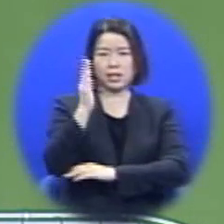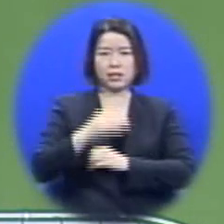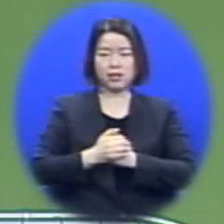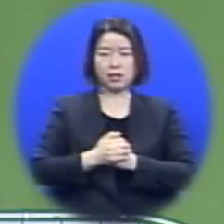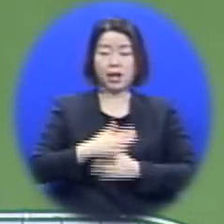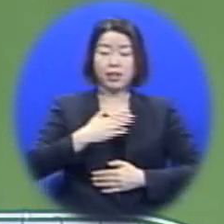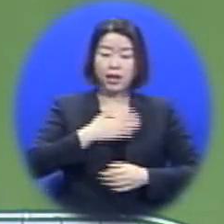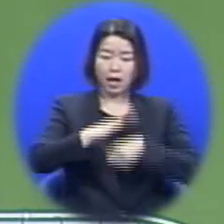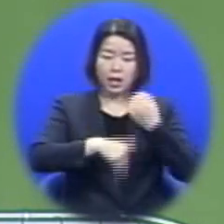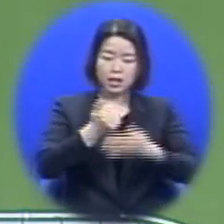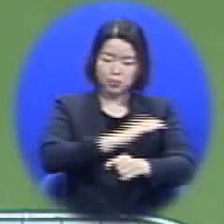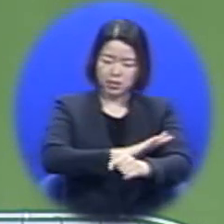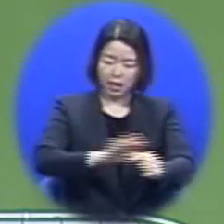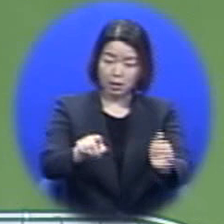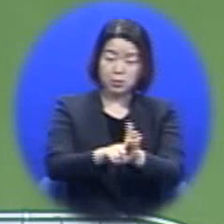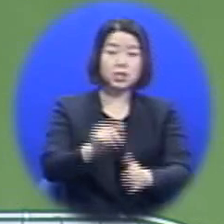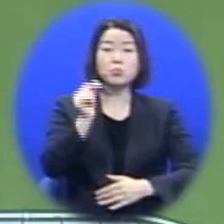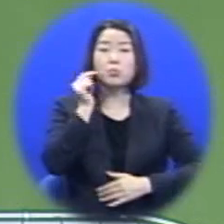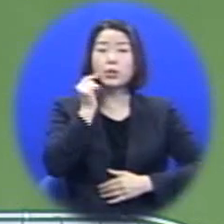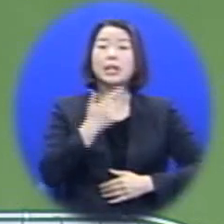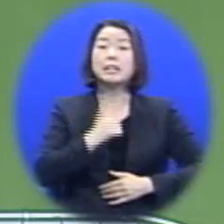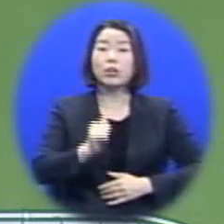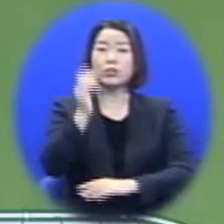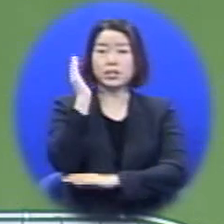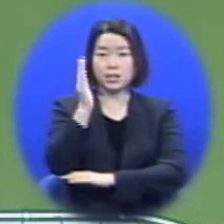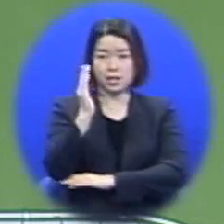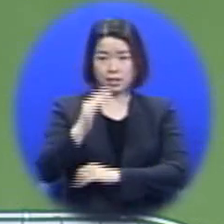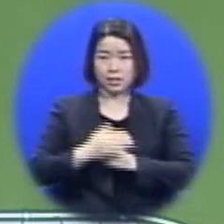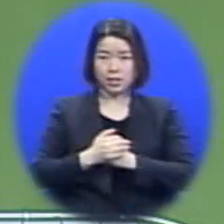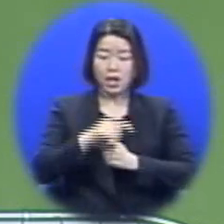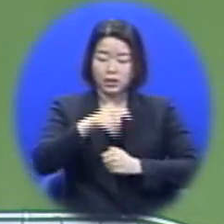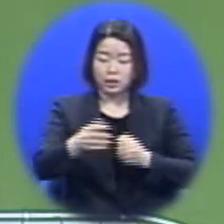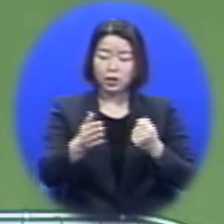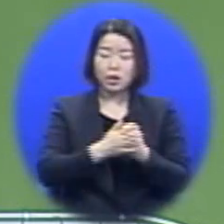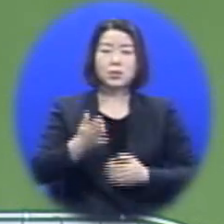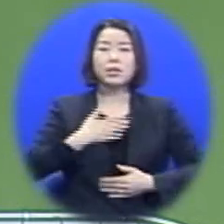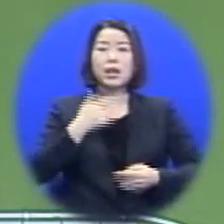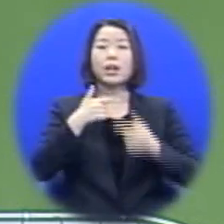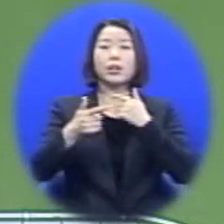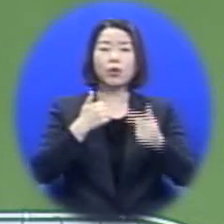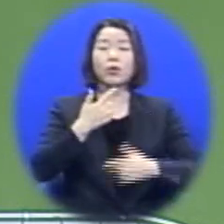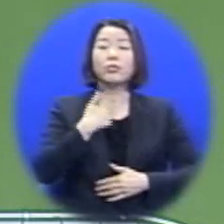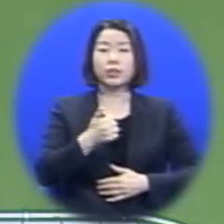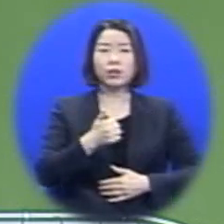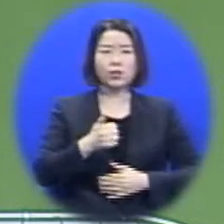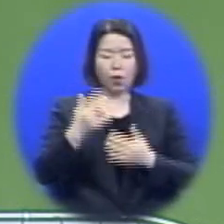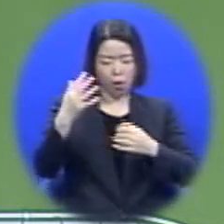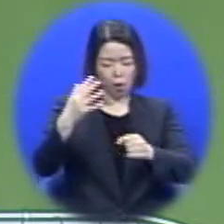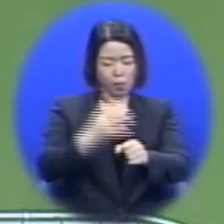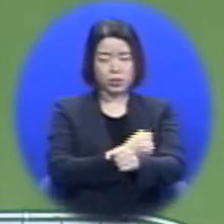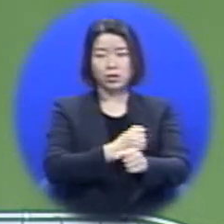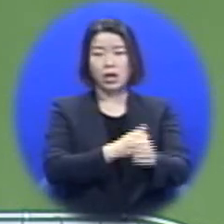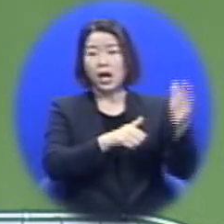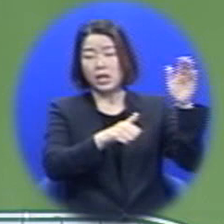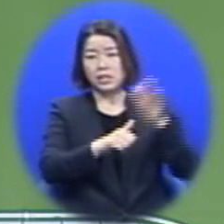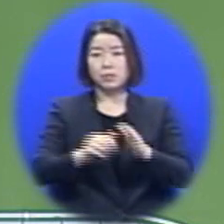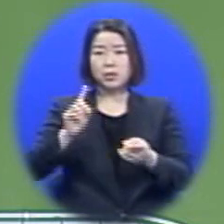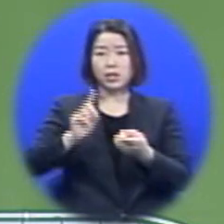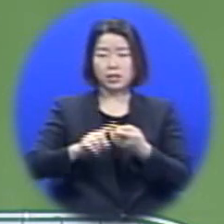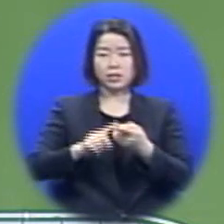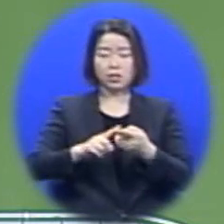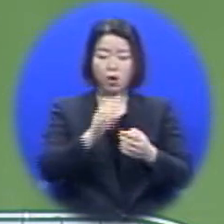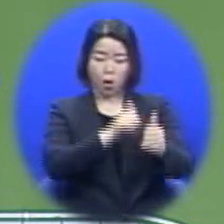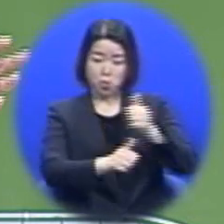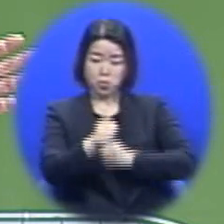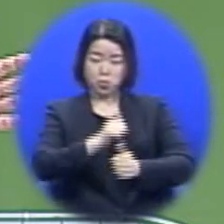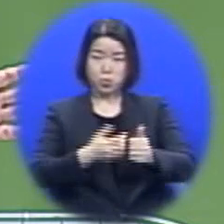제대로 믿지 못했었다는, 그로 인해서 내가 겪었던 엄청난 실패들을 우리 후손들에게 전해줘야 된다는 거예요.